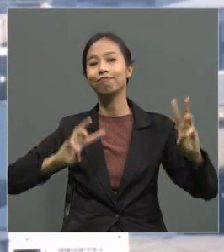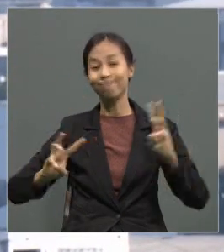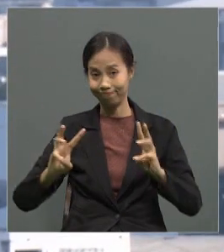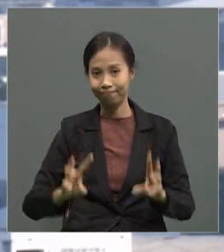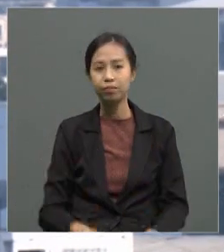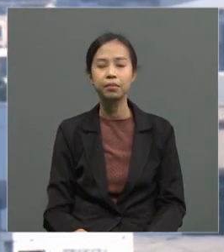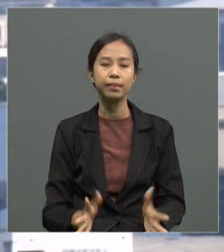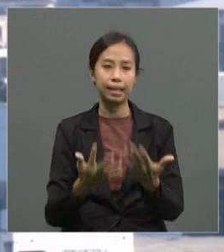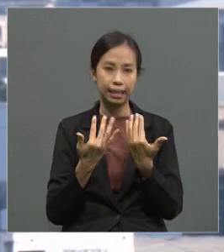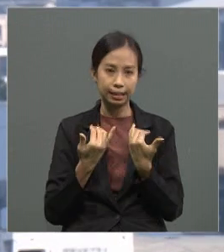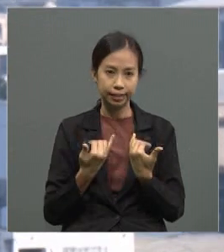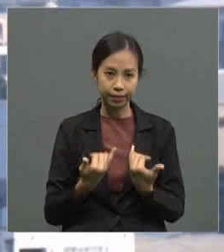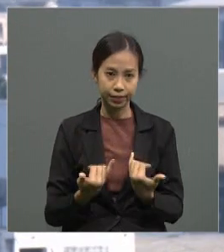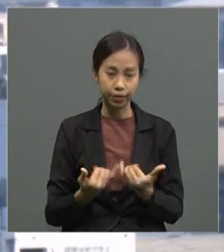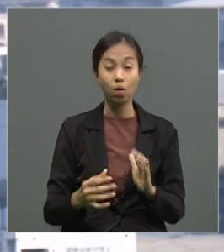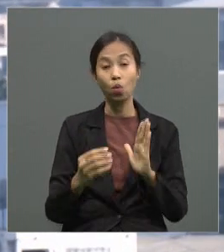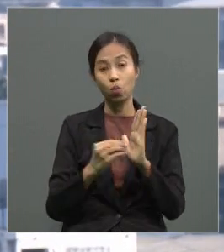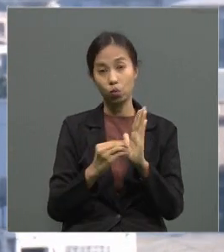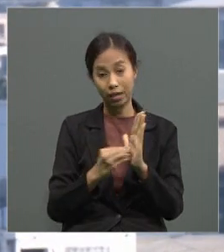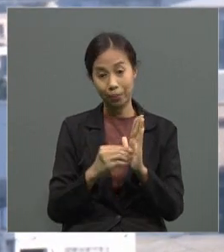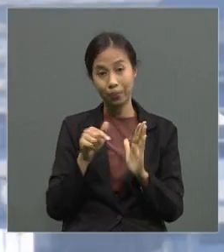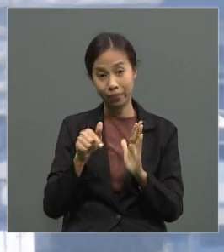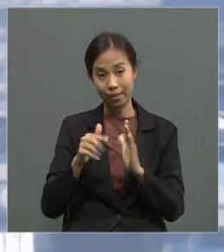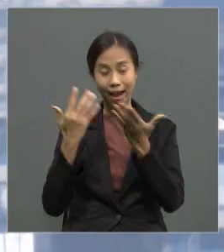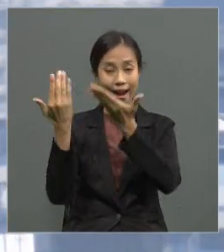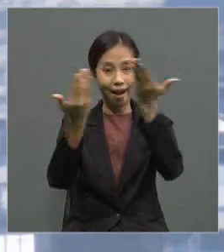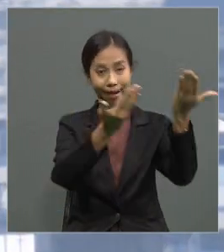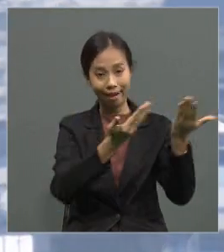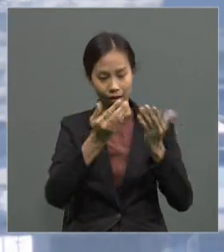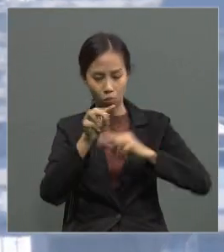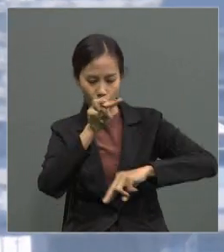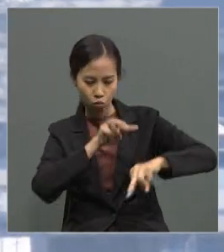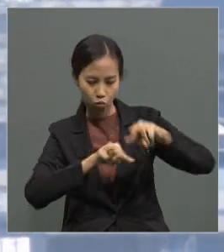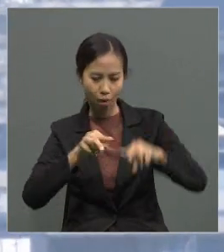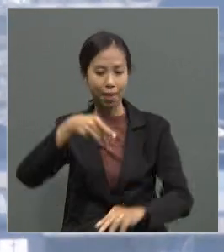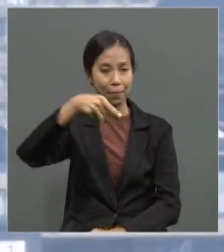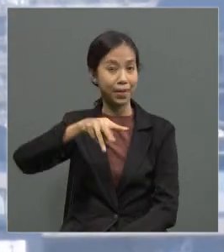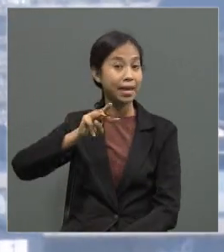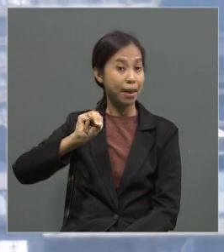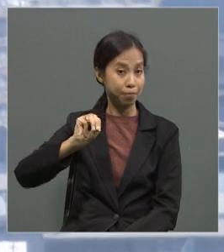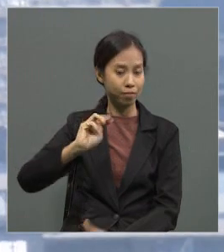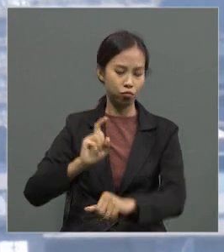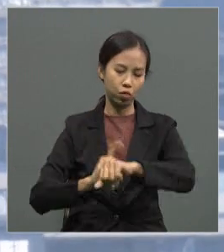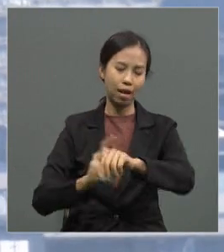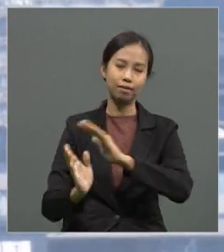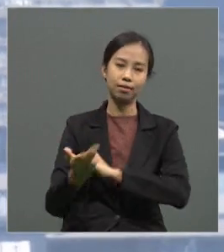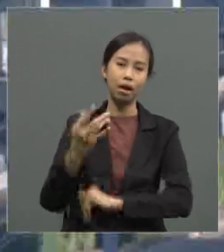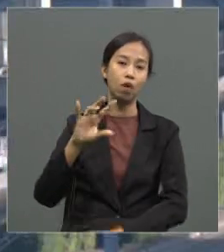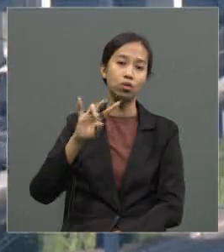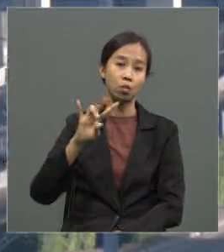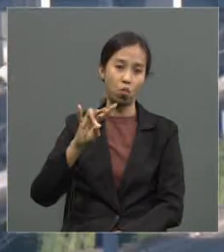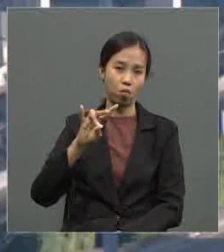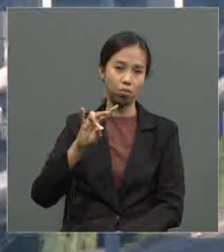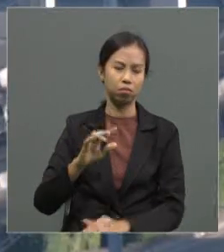อากาศกรุงเทพมหานครครับรายงานผลการตรวจวัด PM 2.5วันนี้ตอน 7:00นนะอยู่ในช่วช่วงค่า